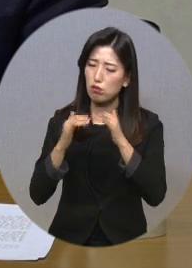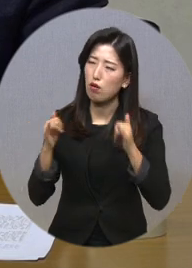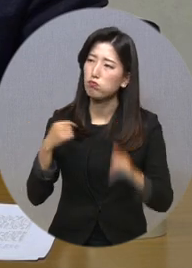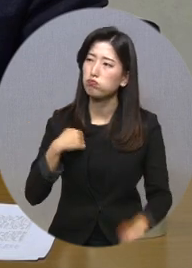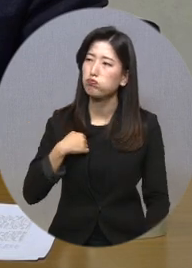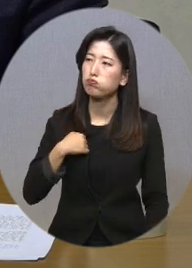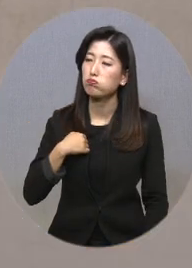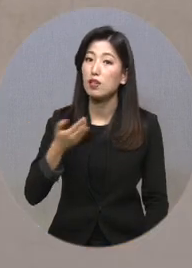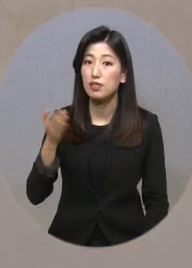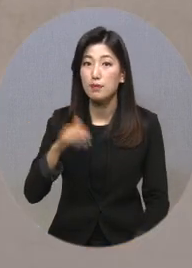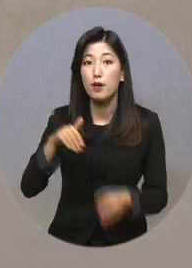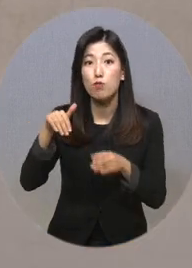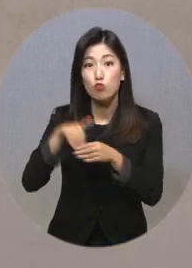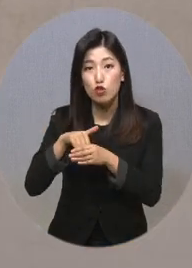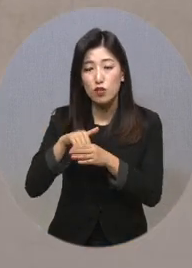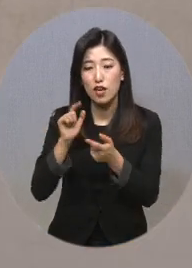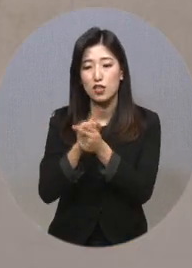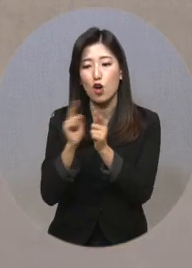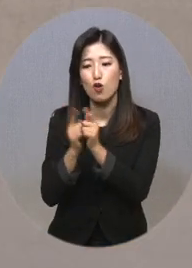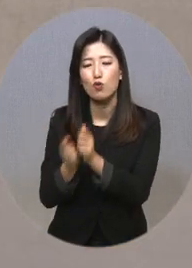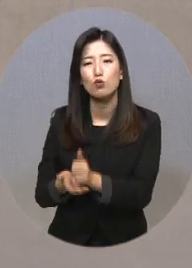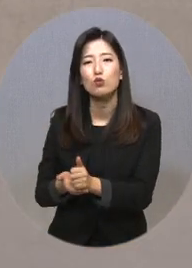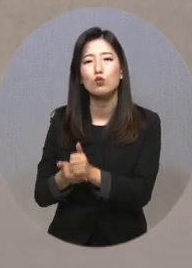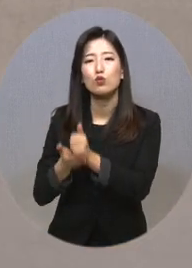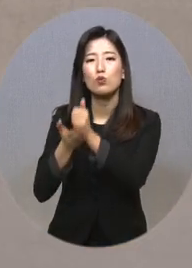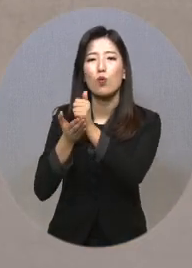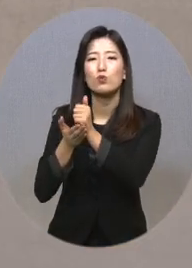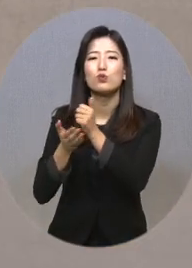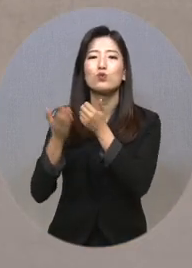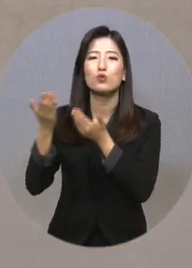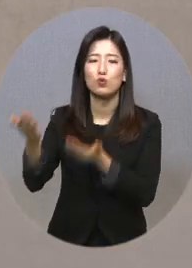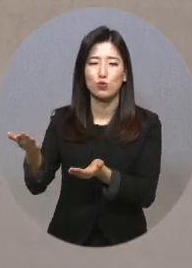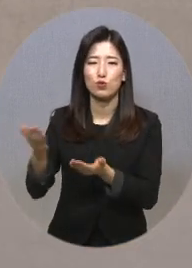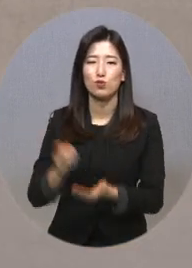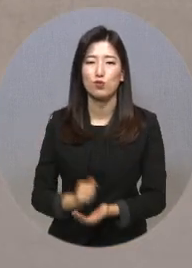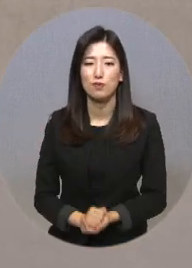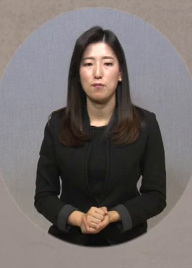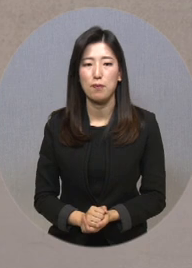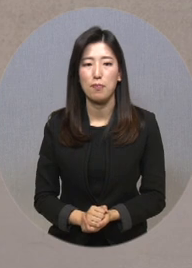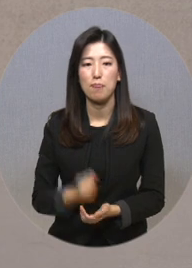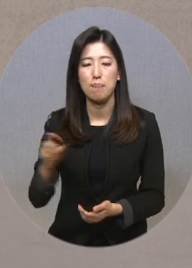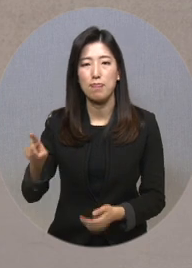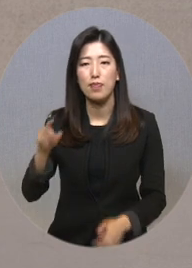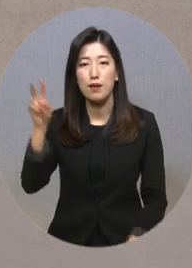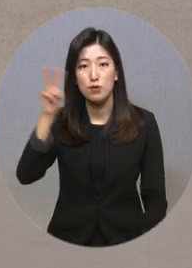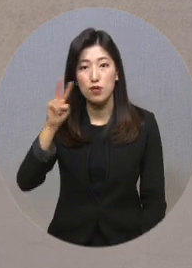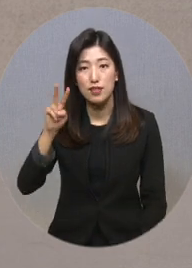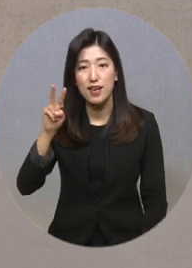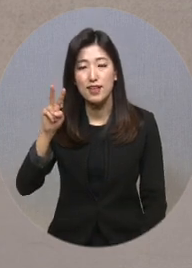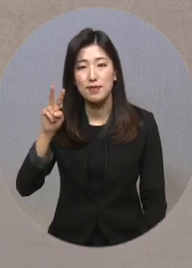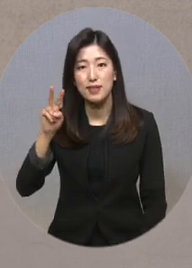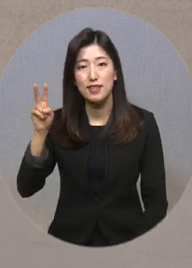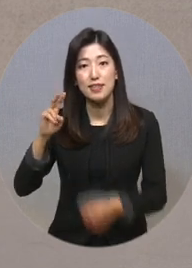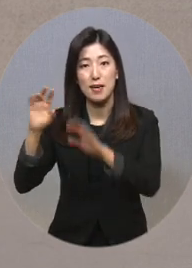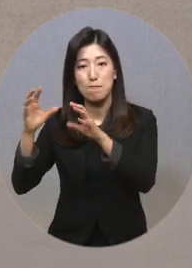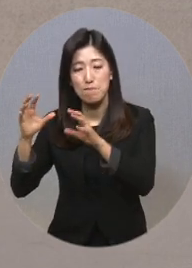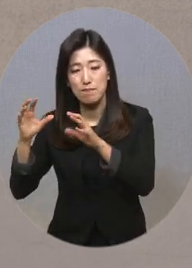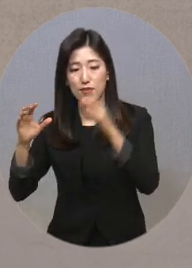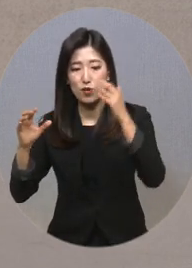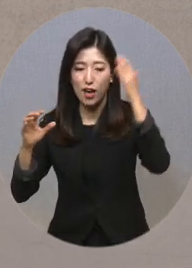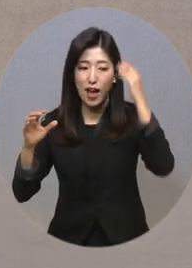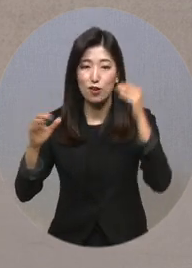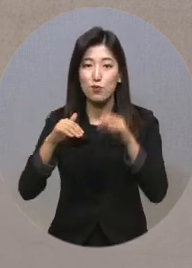문화를 존중하고 어머니의 문화와 한국 사회 문화를 접목시키는 활동 장소를